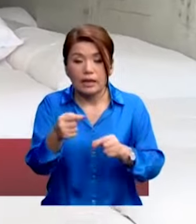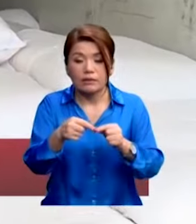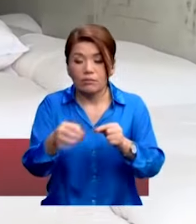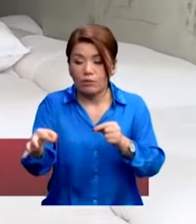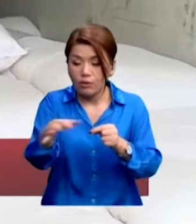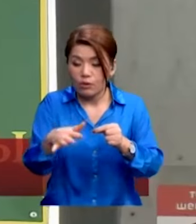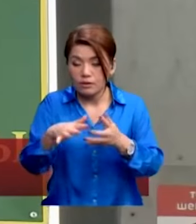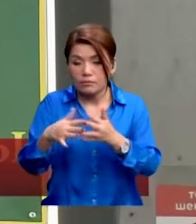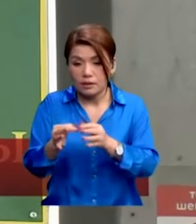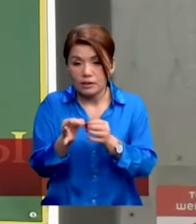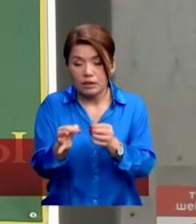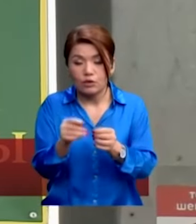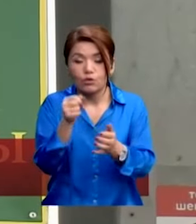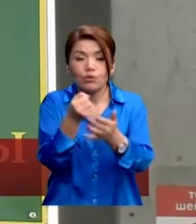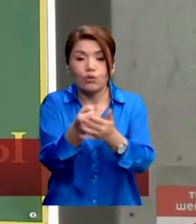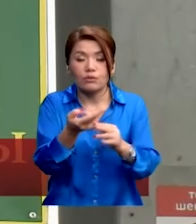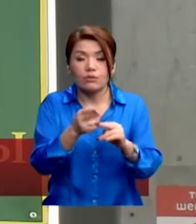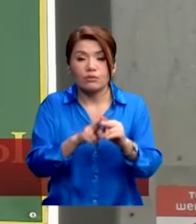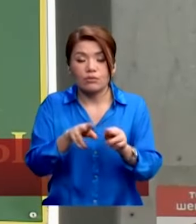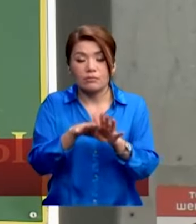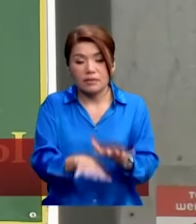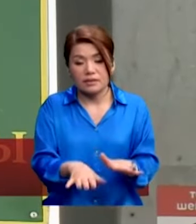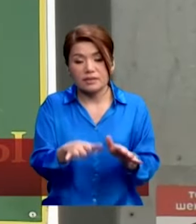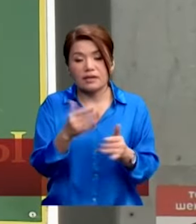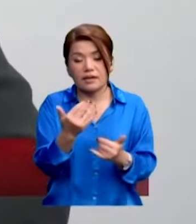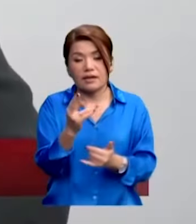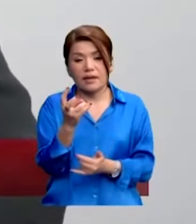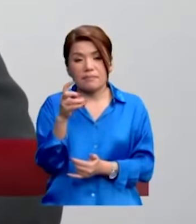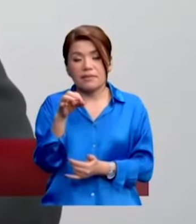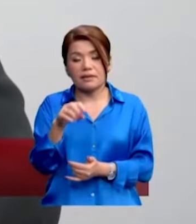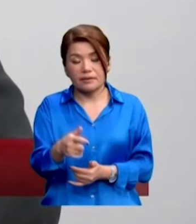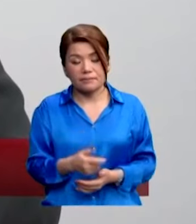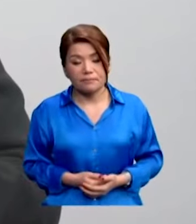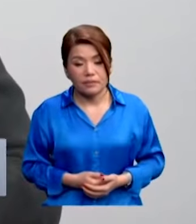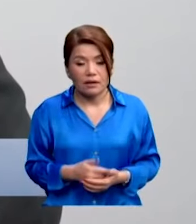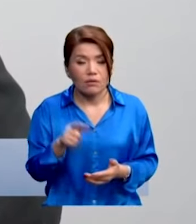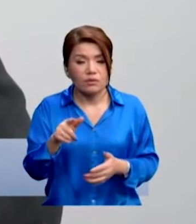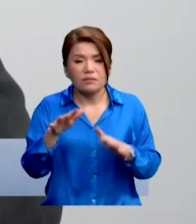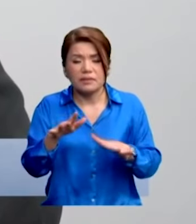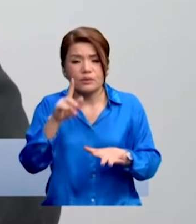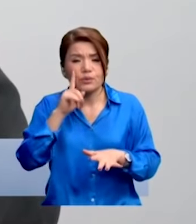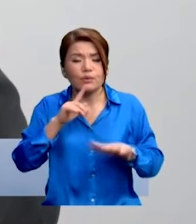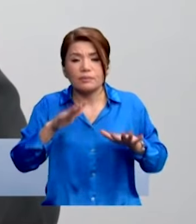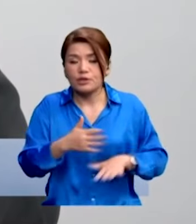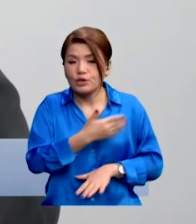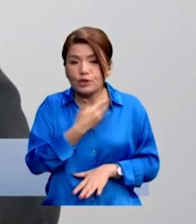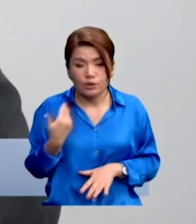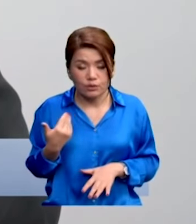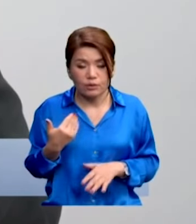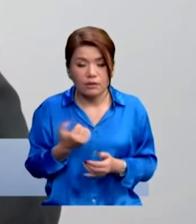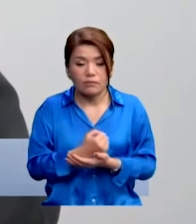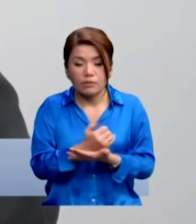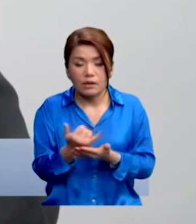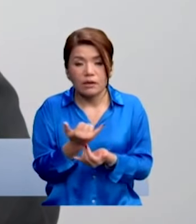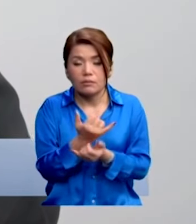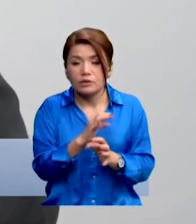населённого пункта до другого исходя из наличия мест для кемпинга инфраструктуры нету Многие говорят Почему вы